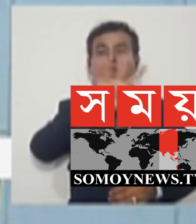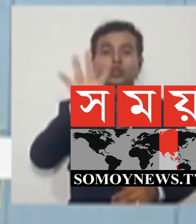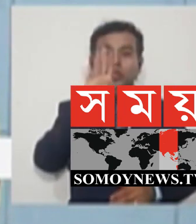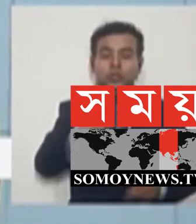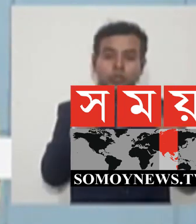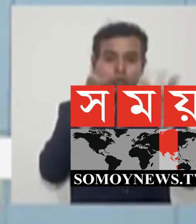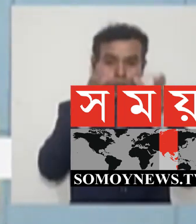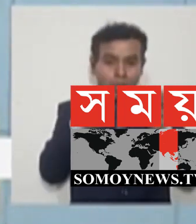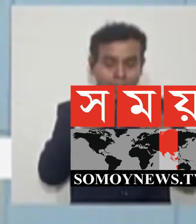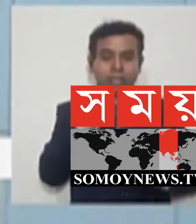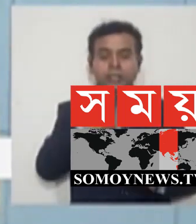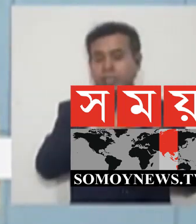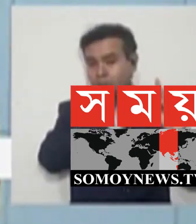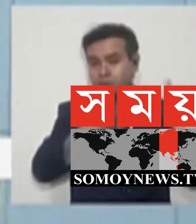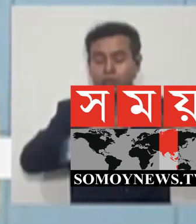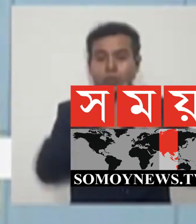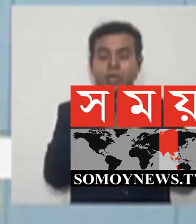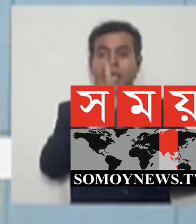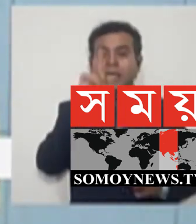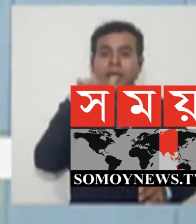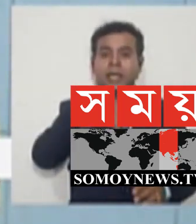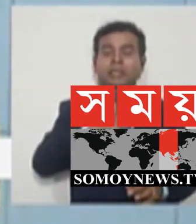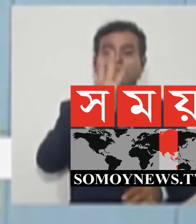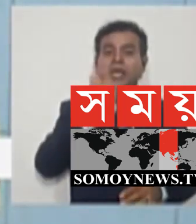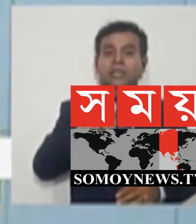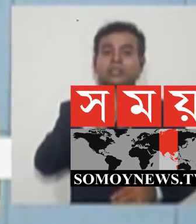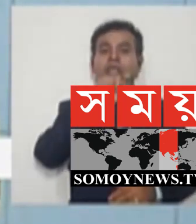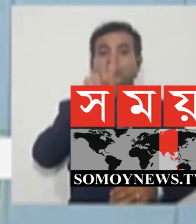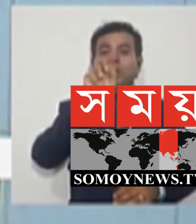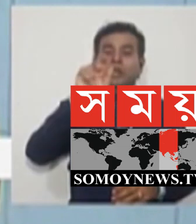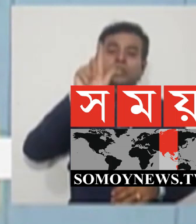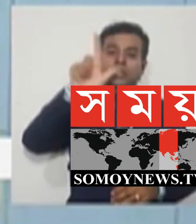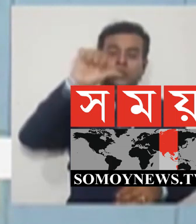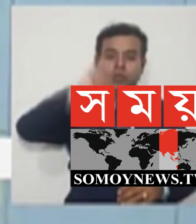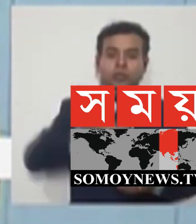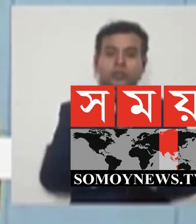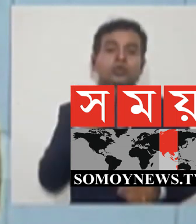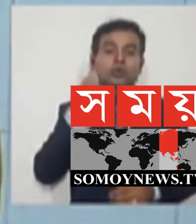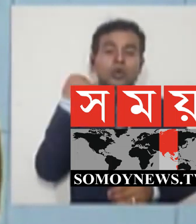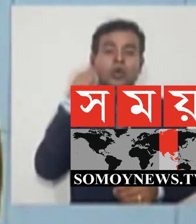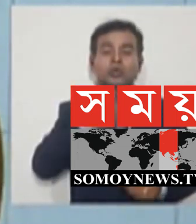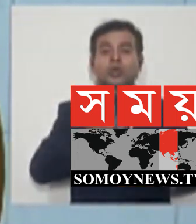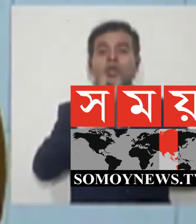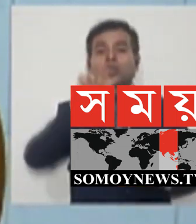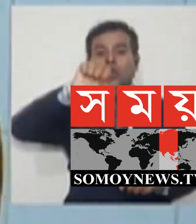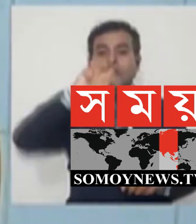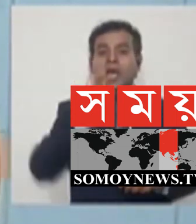1,03,079 জন। কোয়ারেন্টাইন থেকে 24 ঘন্টায় ছাড় পেয়েছে 9,025 জন এবং এ পর্যন্ত ছাড় পেয়েছে